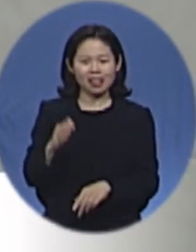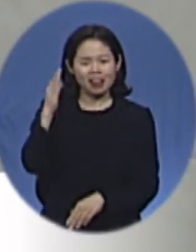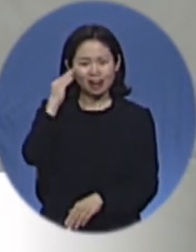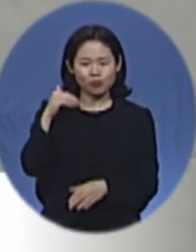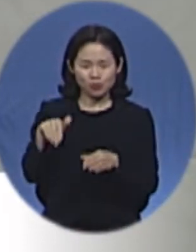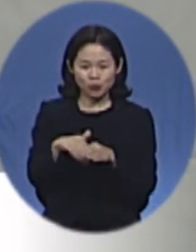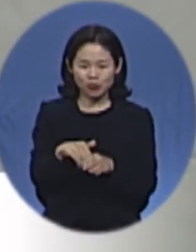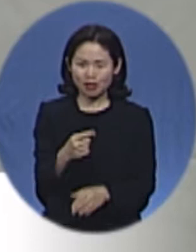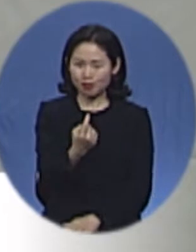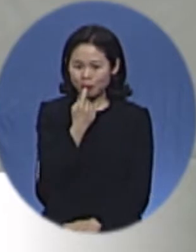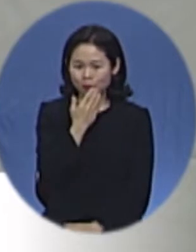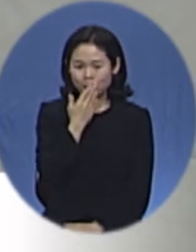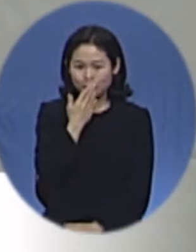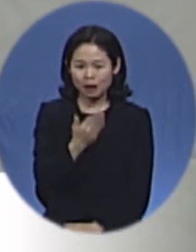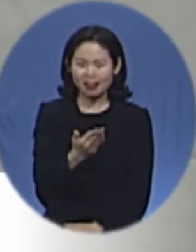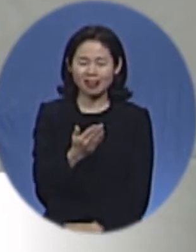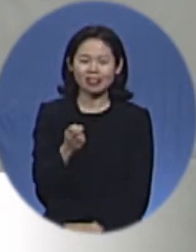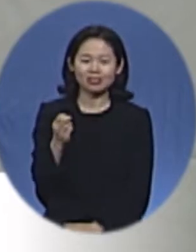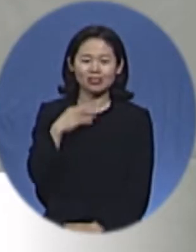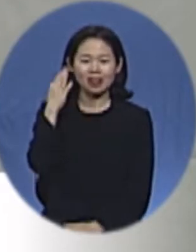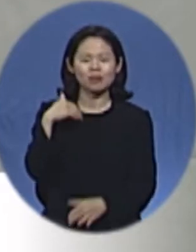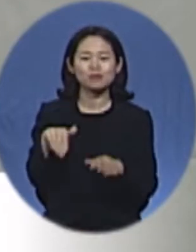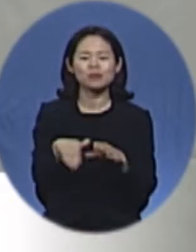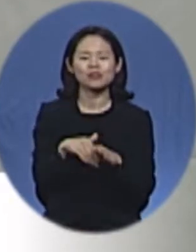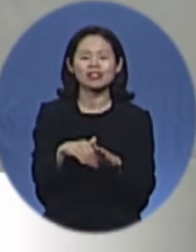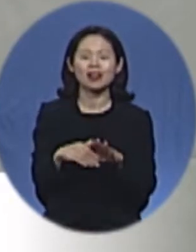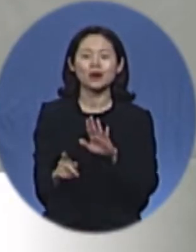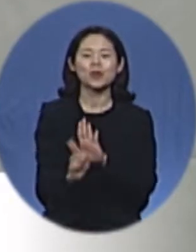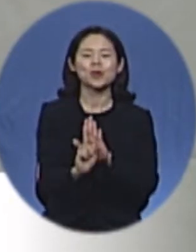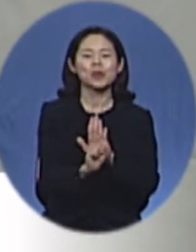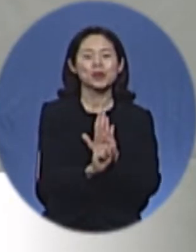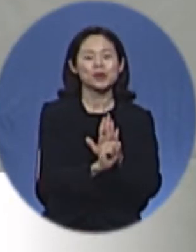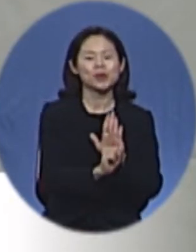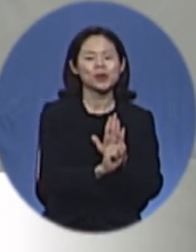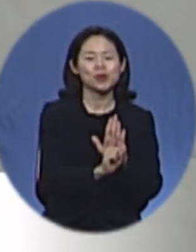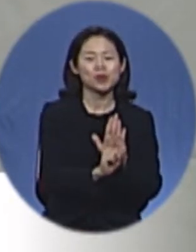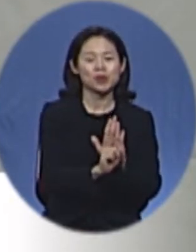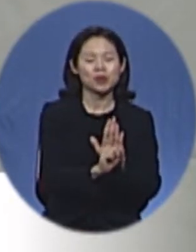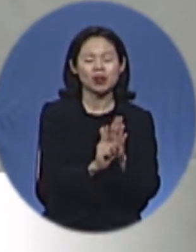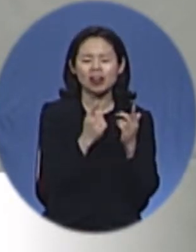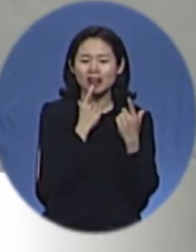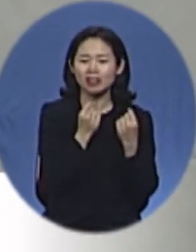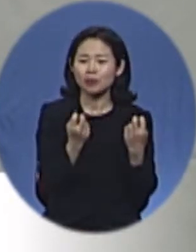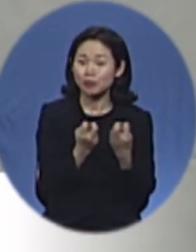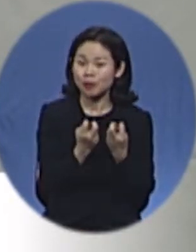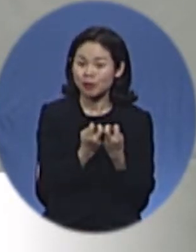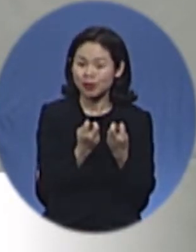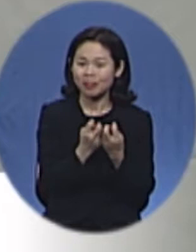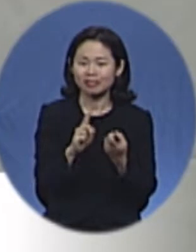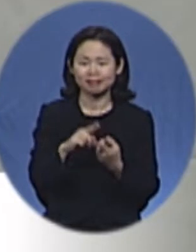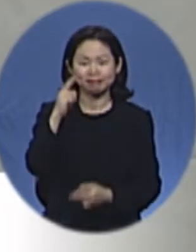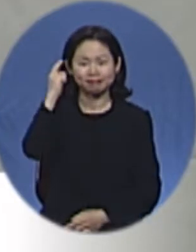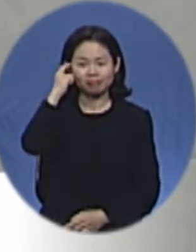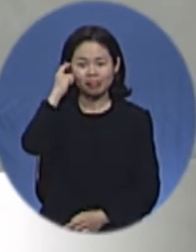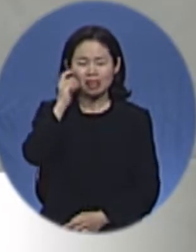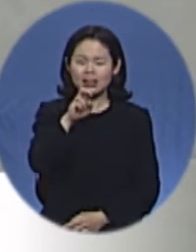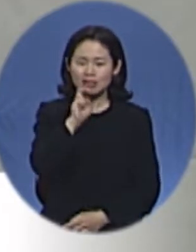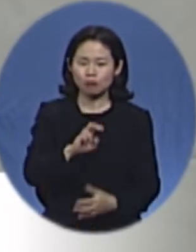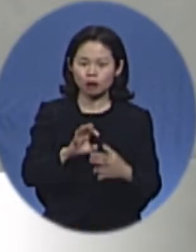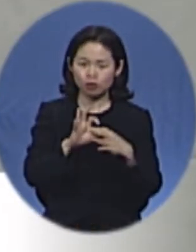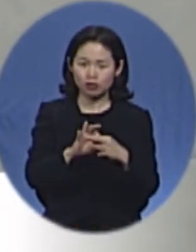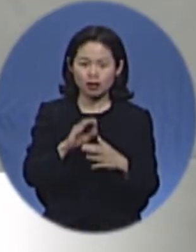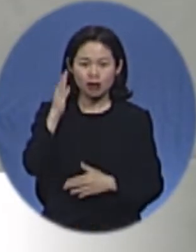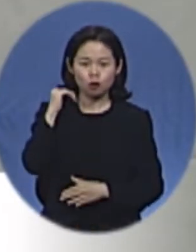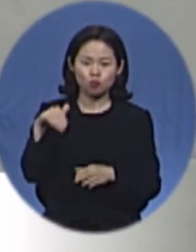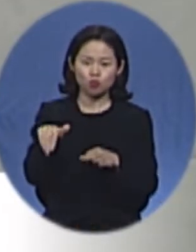우리 문화를 배울 수 있고 또 우리 문화를 홍보할 수 있는 그런 방법도 강구하고 음악을 통해서